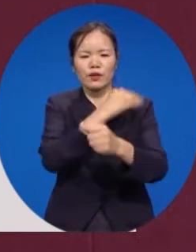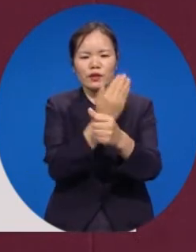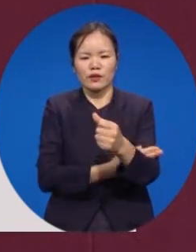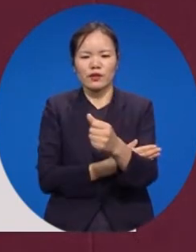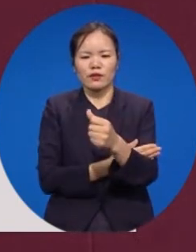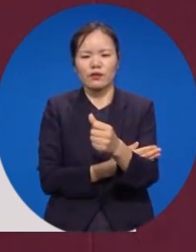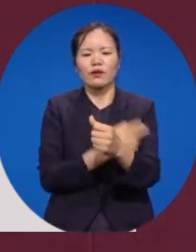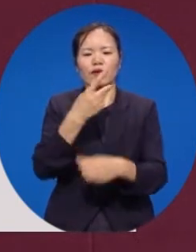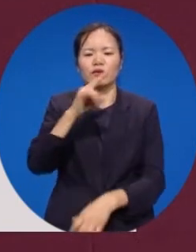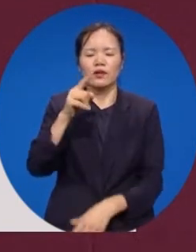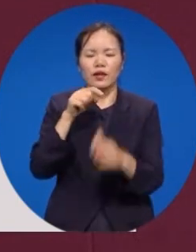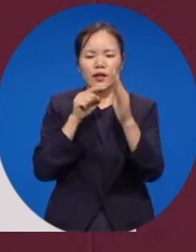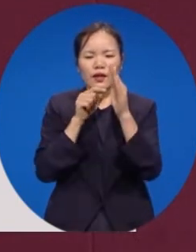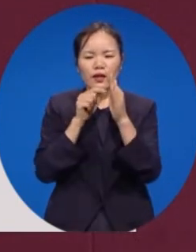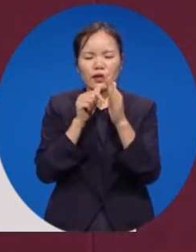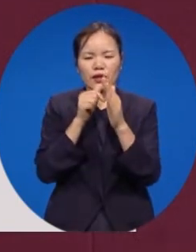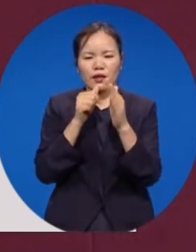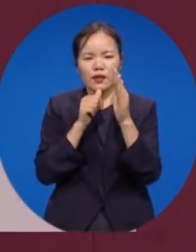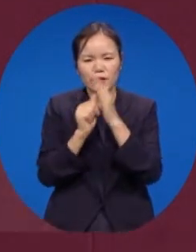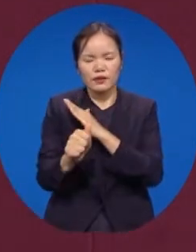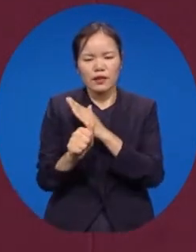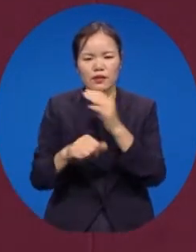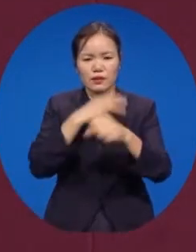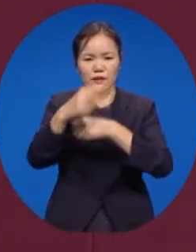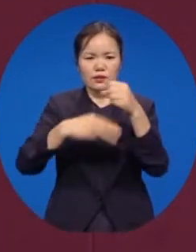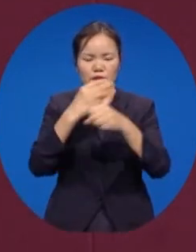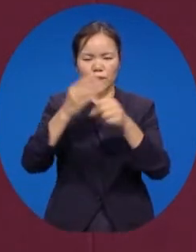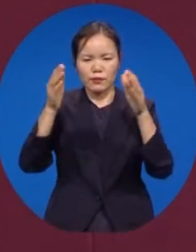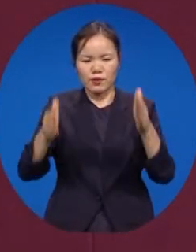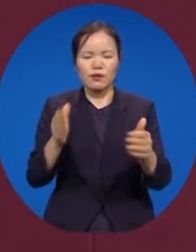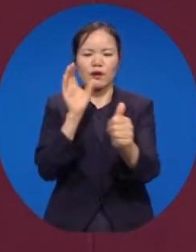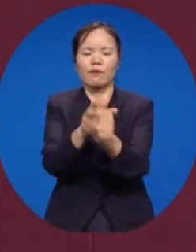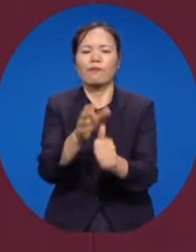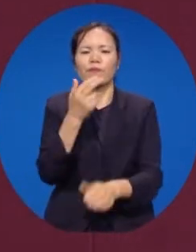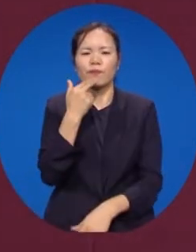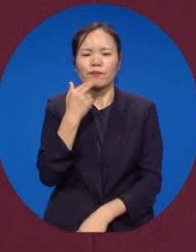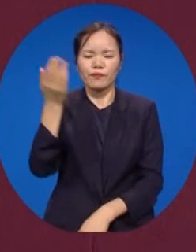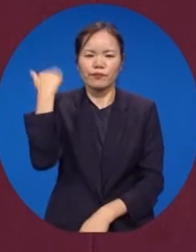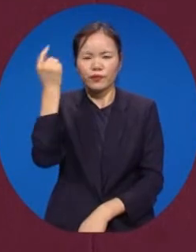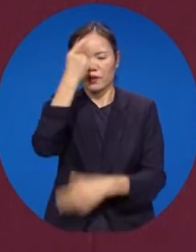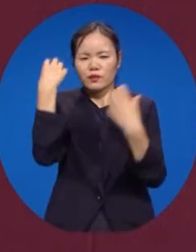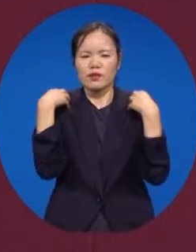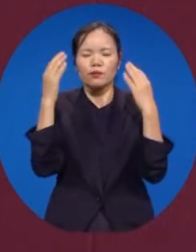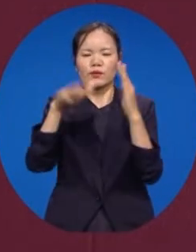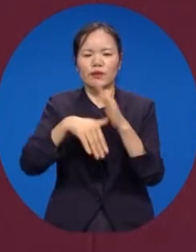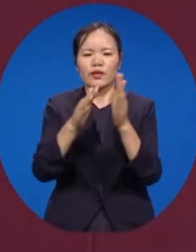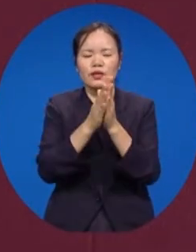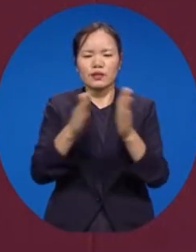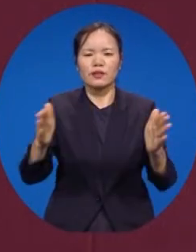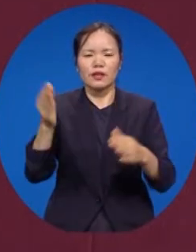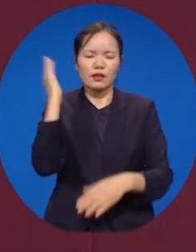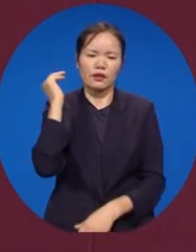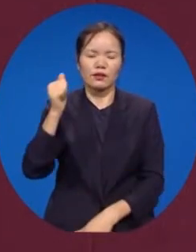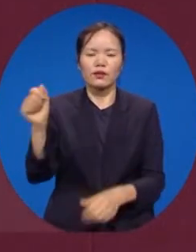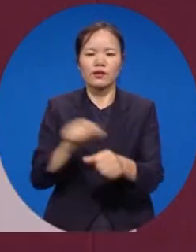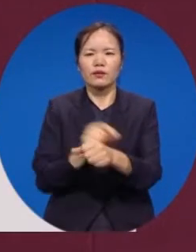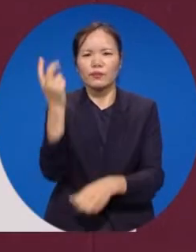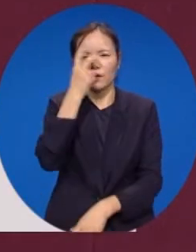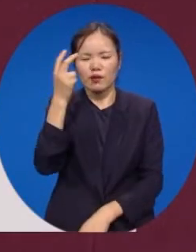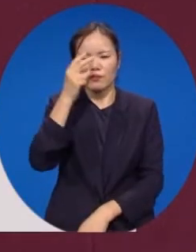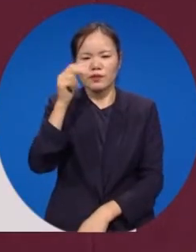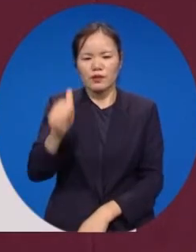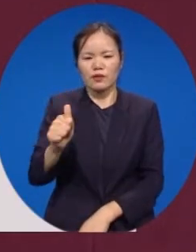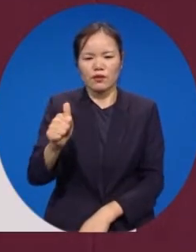북한인권대사를 3년간 임명하지 않고 있는 것입니까? 지난 정부에서 시행되었던 대통령 특별감찰관을